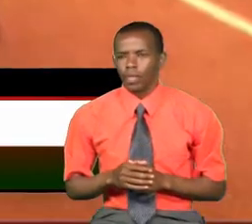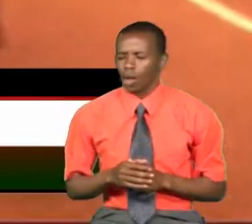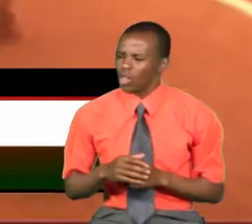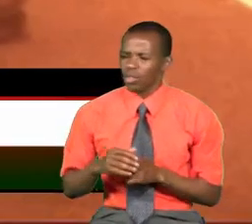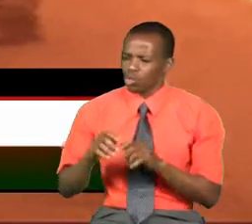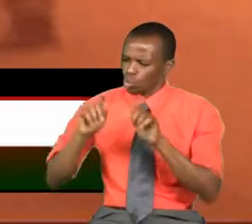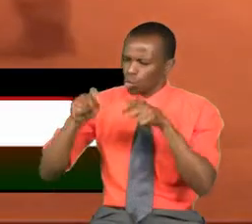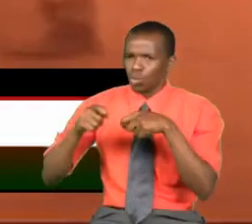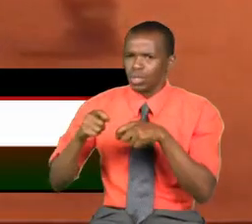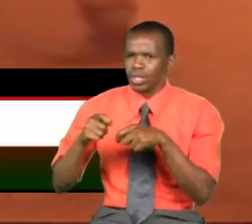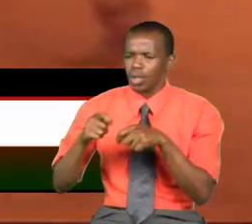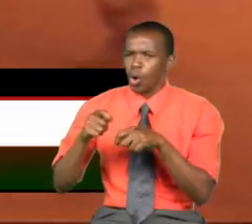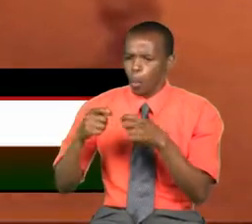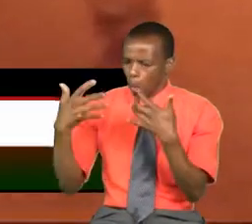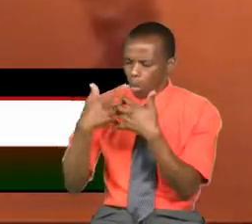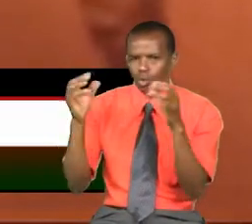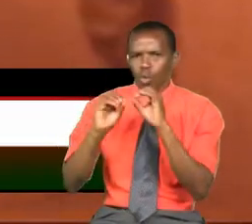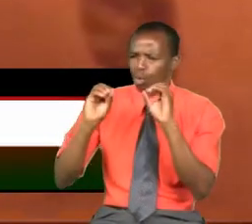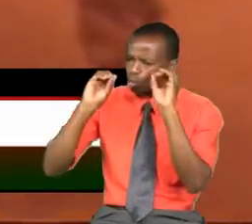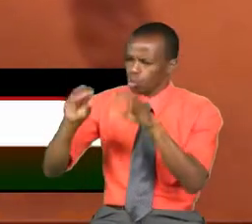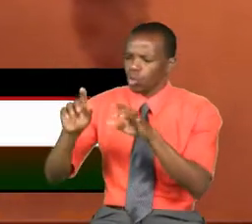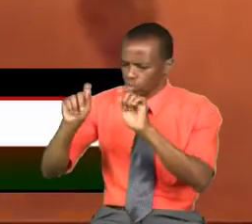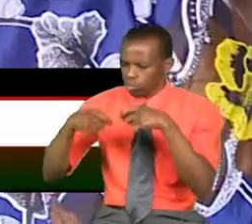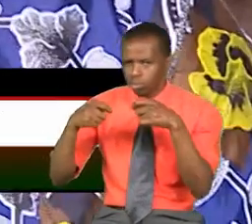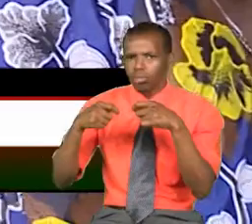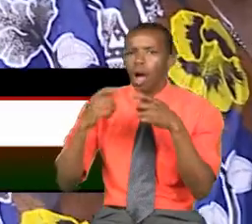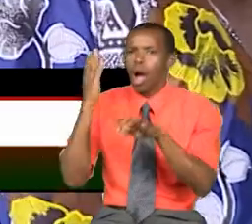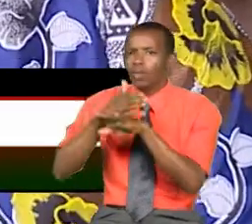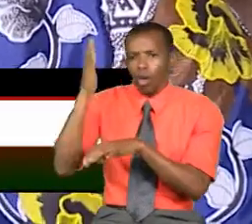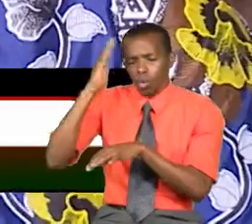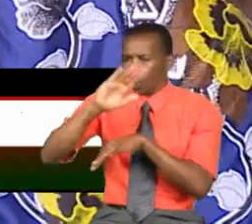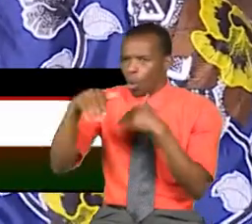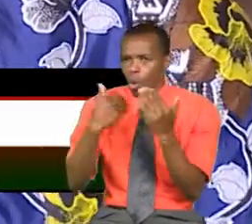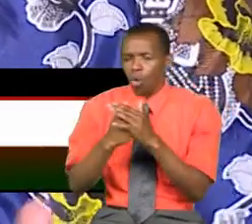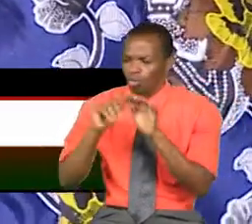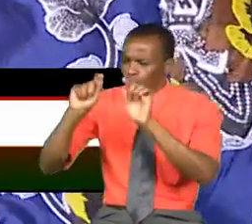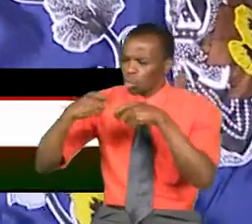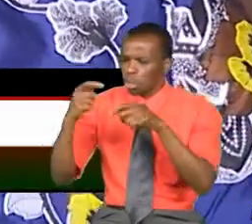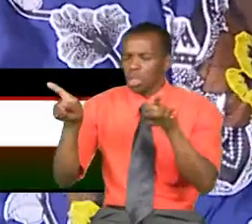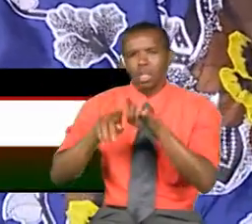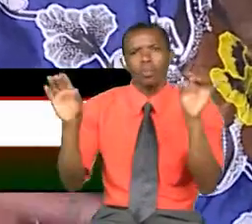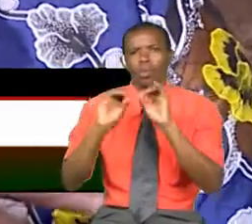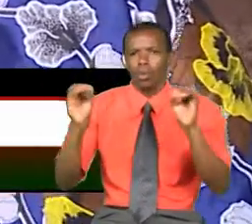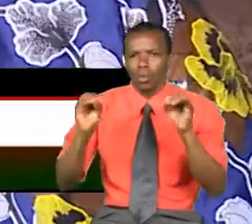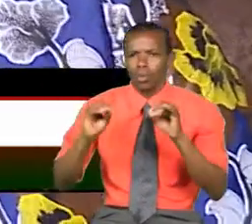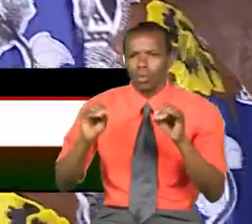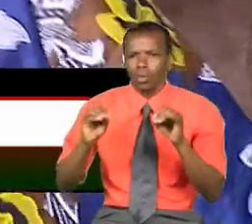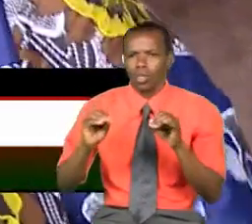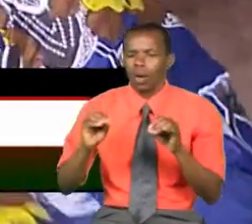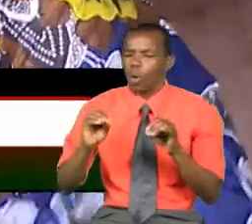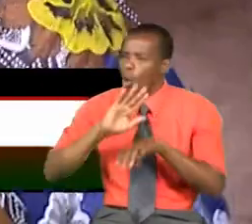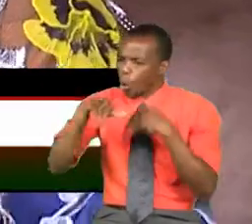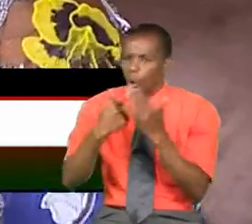viatu. Basi, baada ya kutupa vile viatu, baada ya kugundua kwamba kumbe vyote vilikuwa ni vya mguu wa kushoto, sisi tukaenda moja kwa